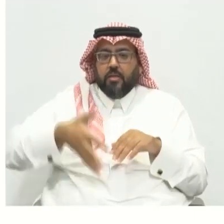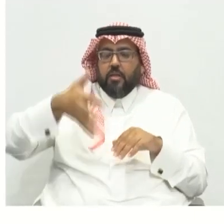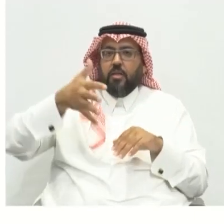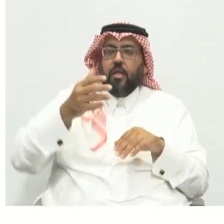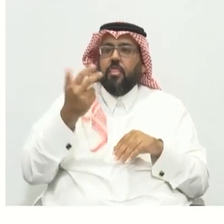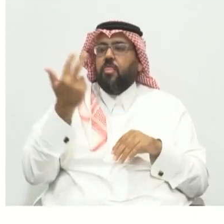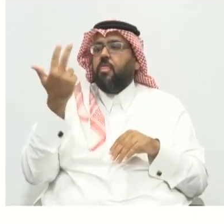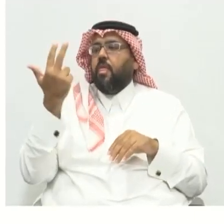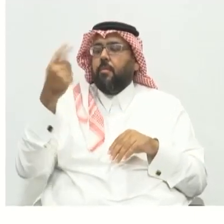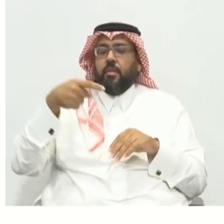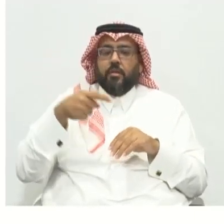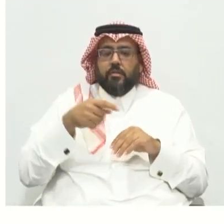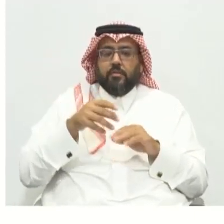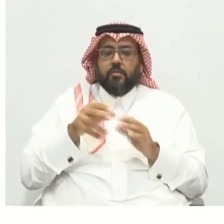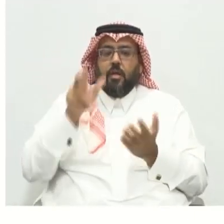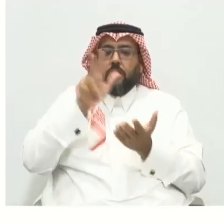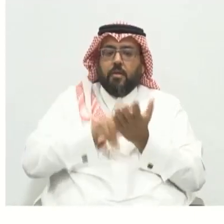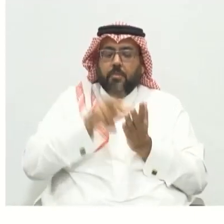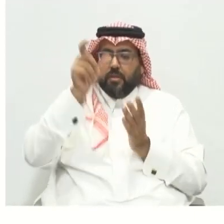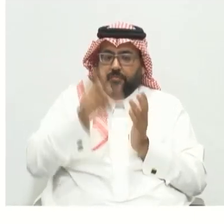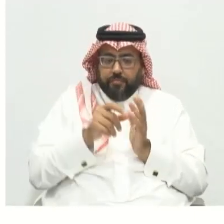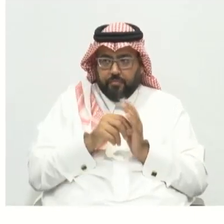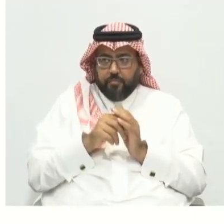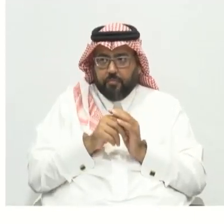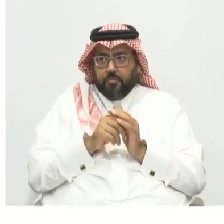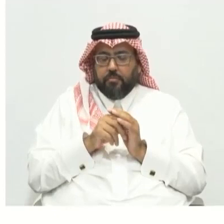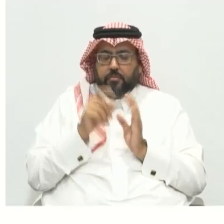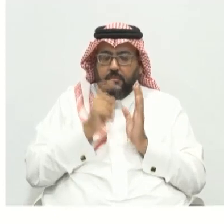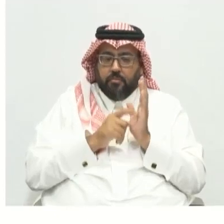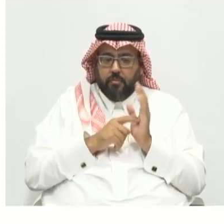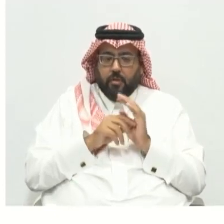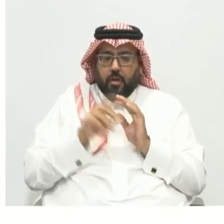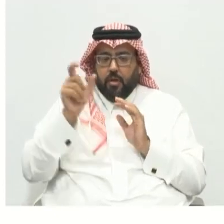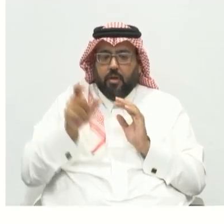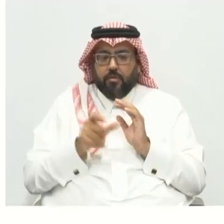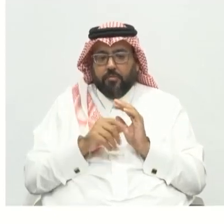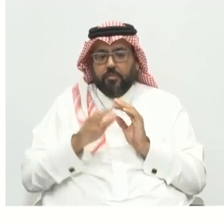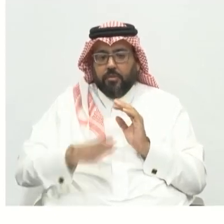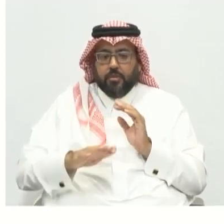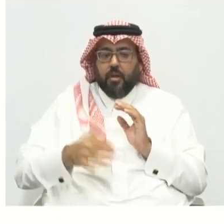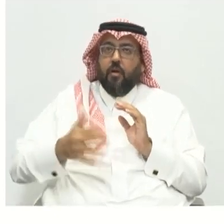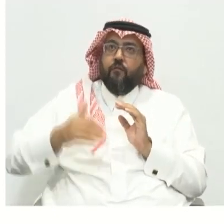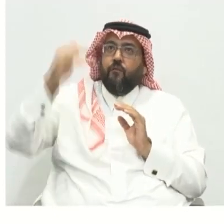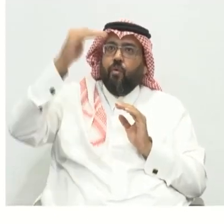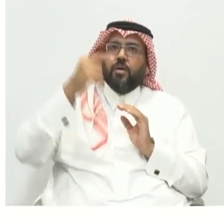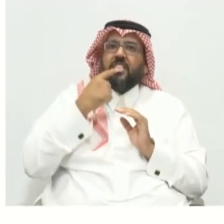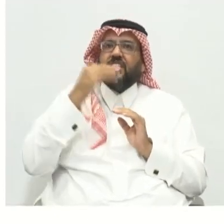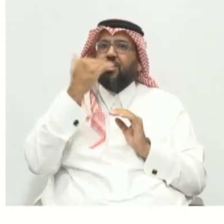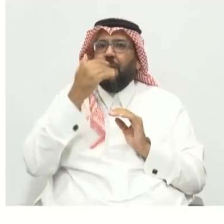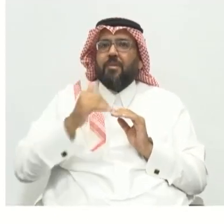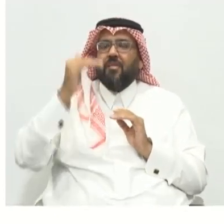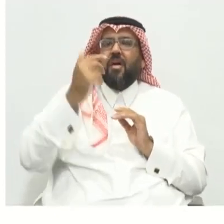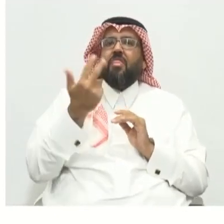عشر من عمره وبالتالي ينطبق وصف الطفل حسب هذا النظام على كل انسان لم يتجاوز الثام